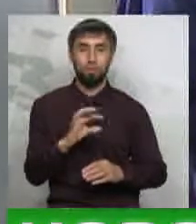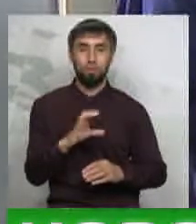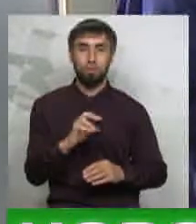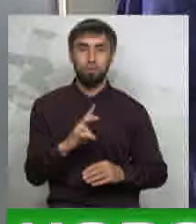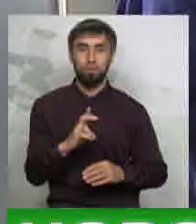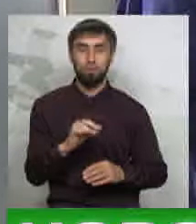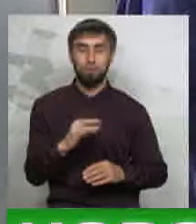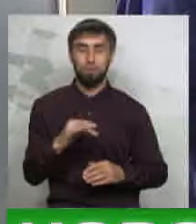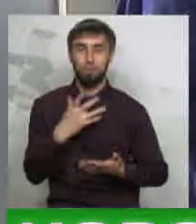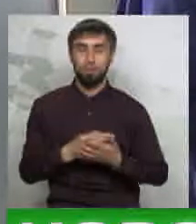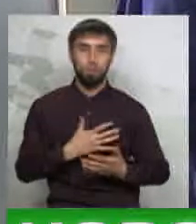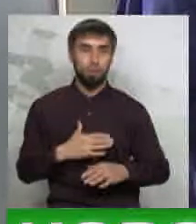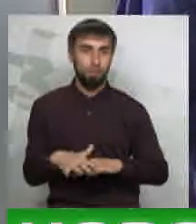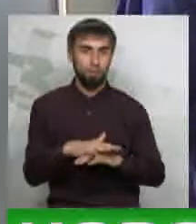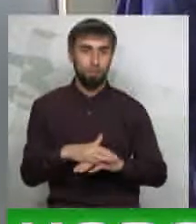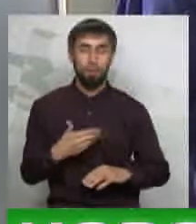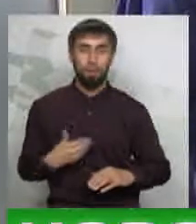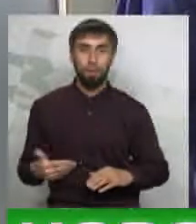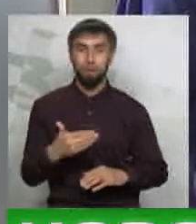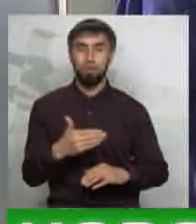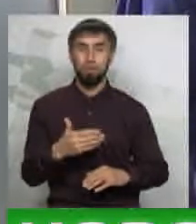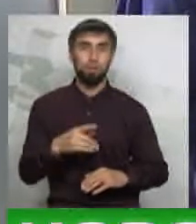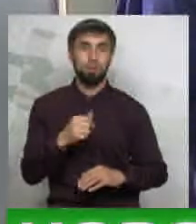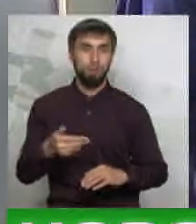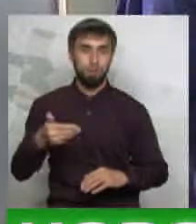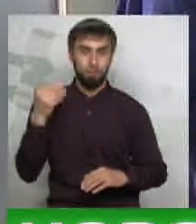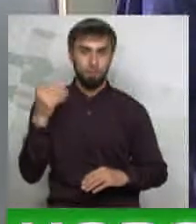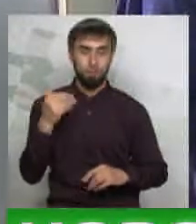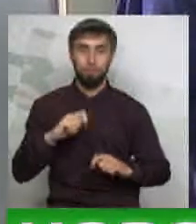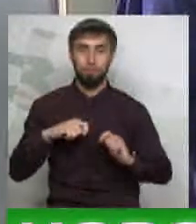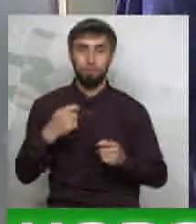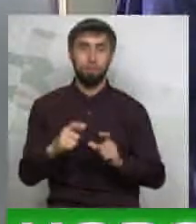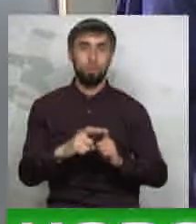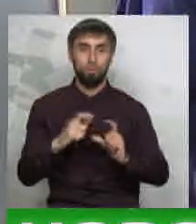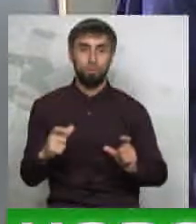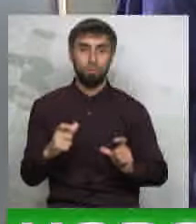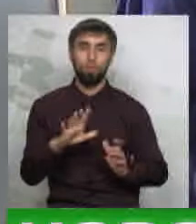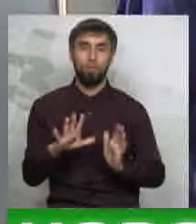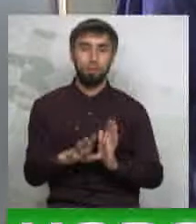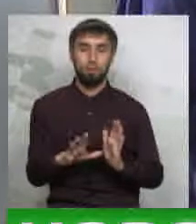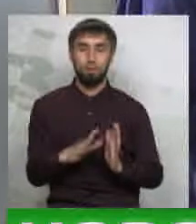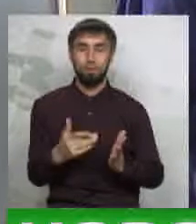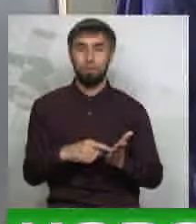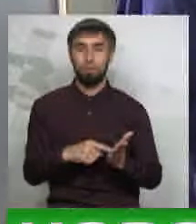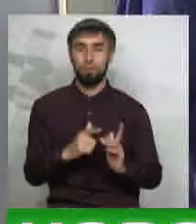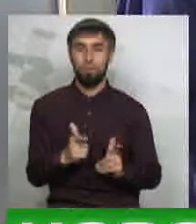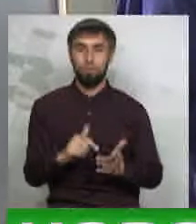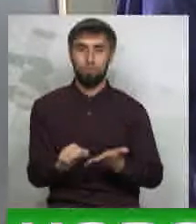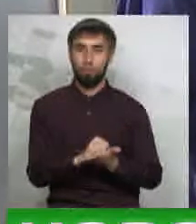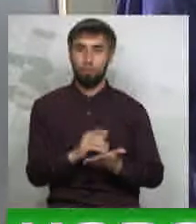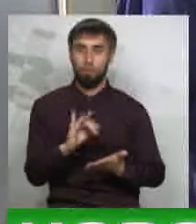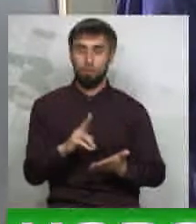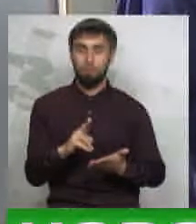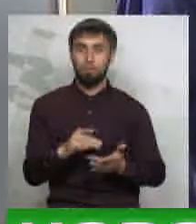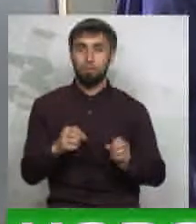народа. Мы заранее передаем школам в электронном или распечатанном виде